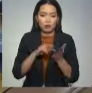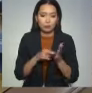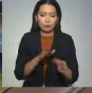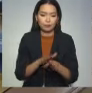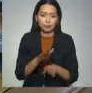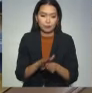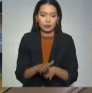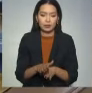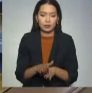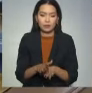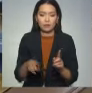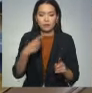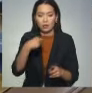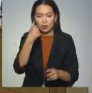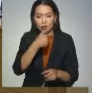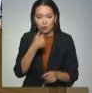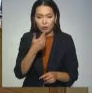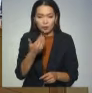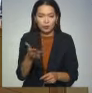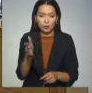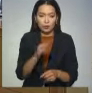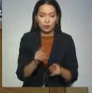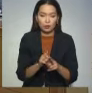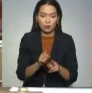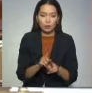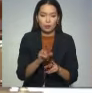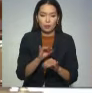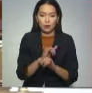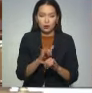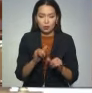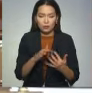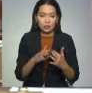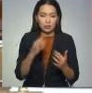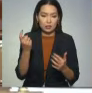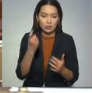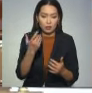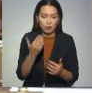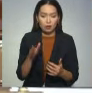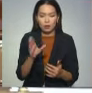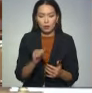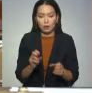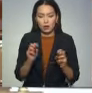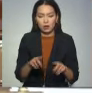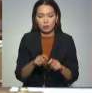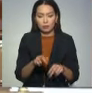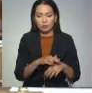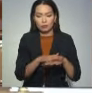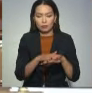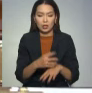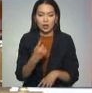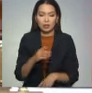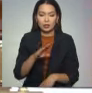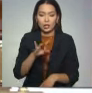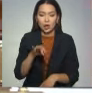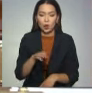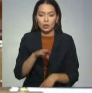всех проектов. В следующем году мы запускаем общестрановой проект по развитию сельскохозяйственной кооперации с выделением 1 триллиона